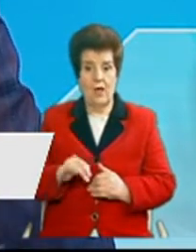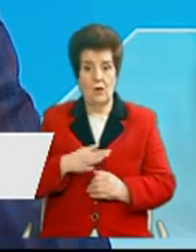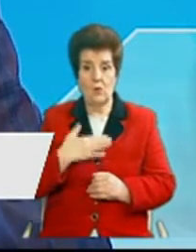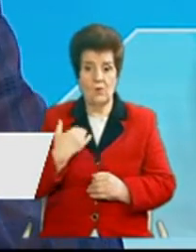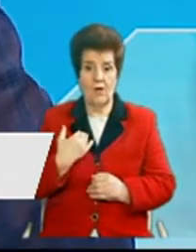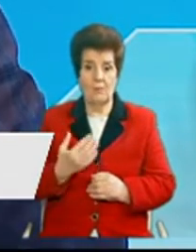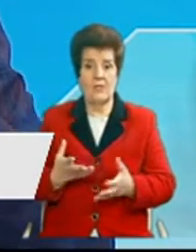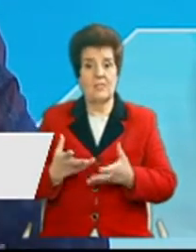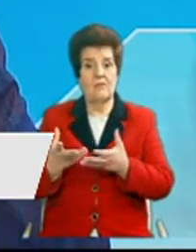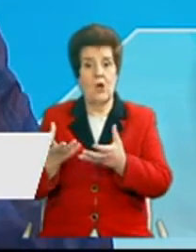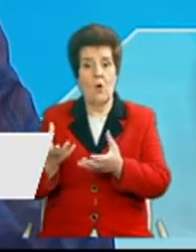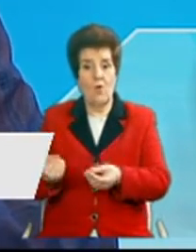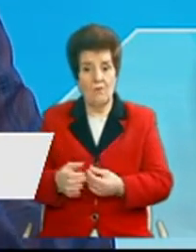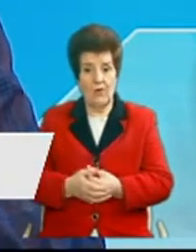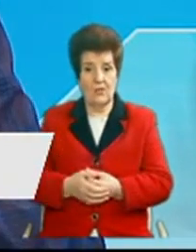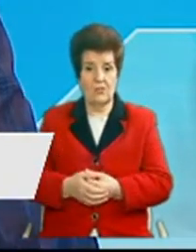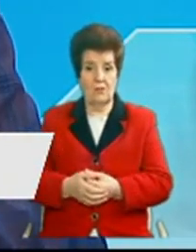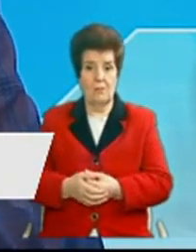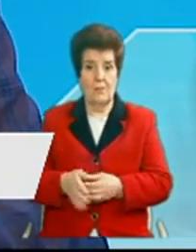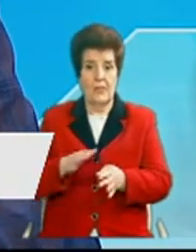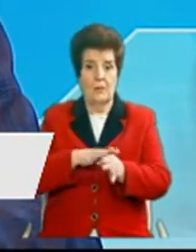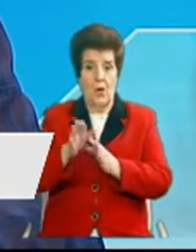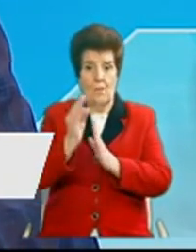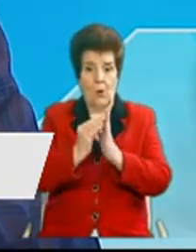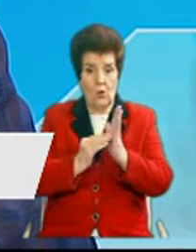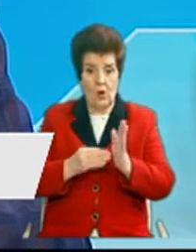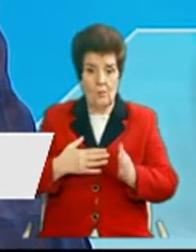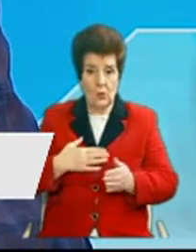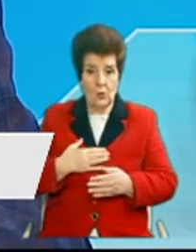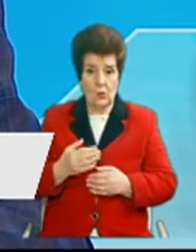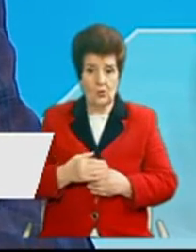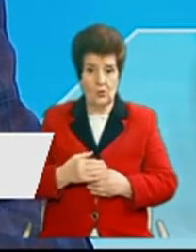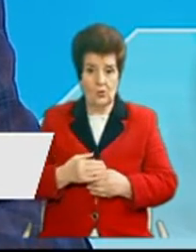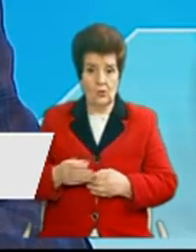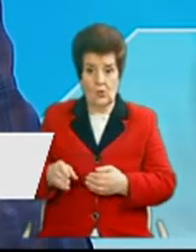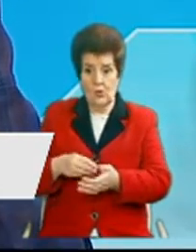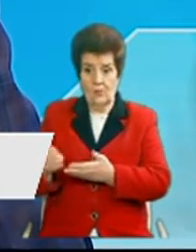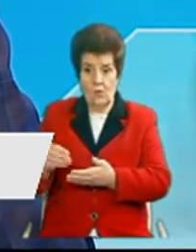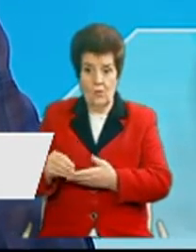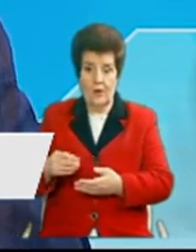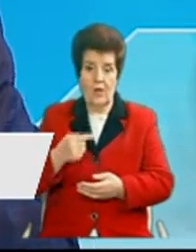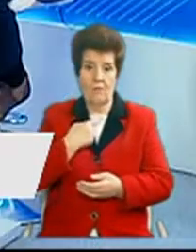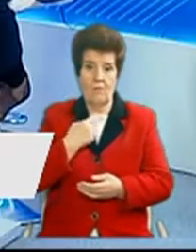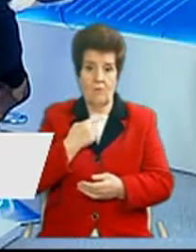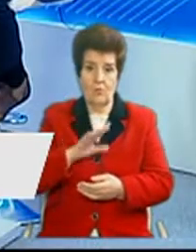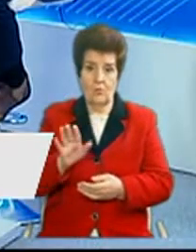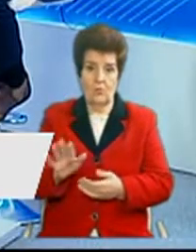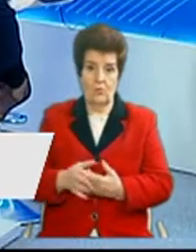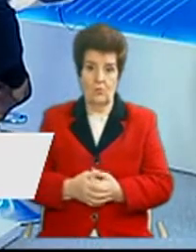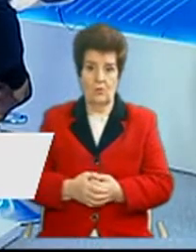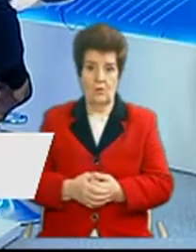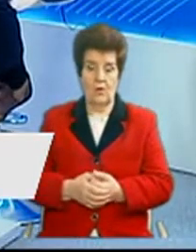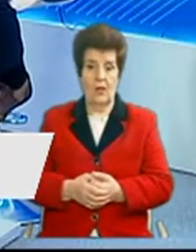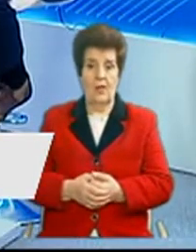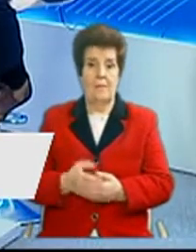să vă convingem și vrem să promovăm programul nostru electoral. Noi n-am venit să vă cumpărăm votul. E și ilegal asta, nu numai că nu.